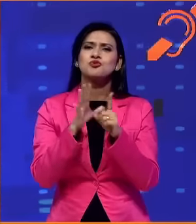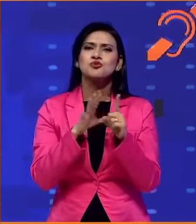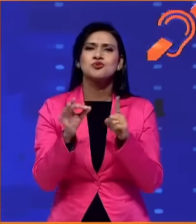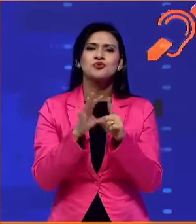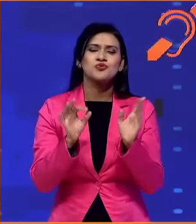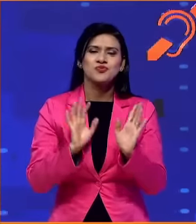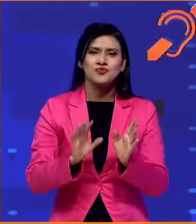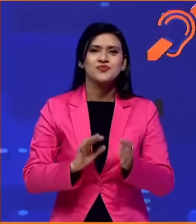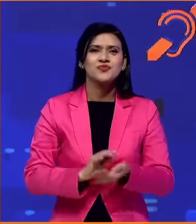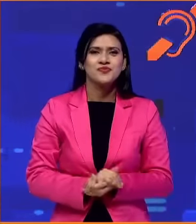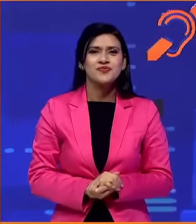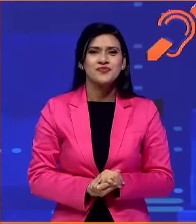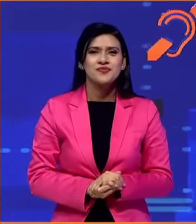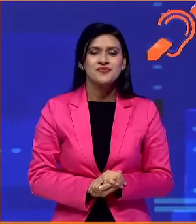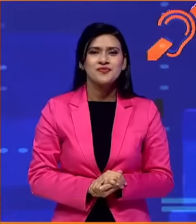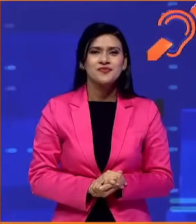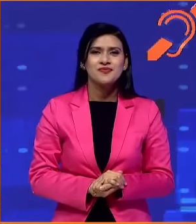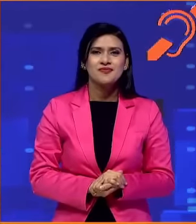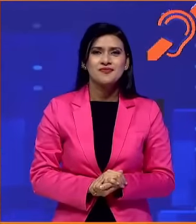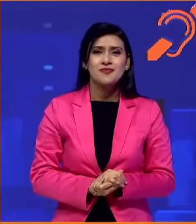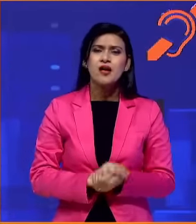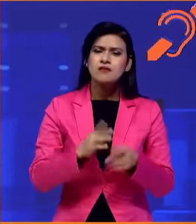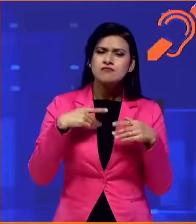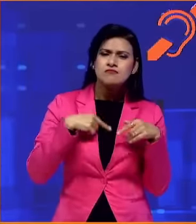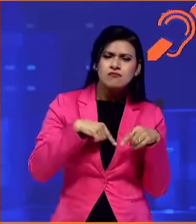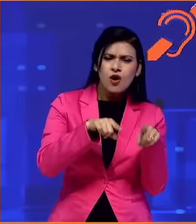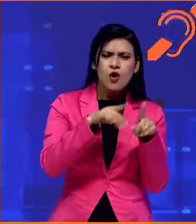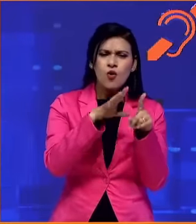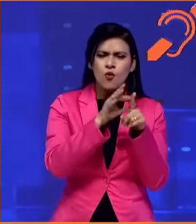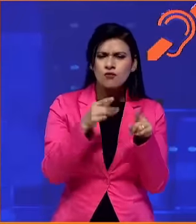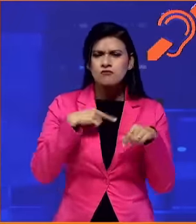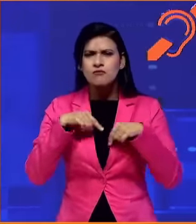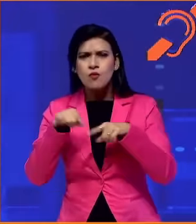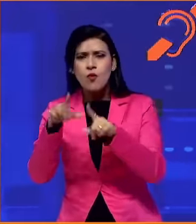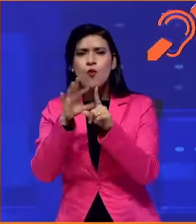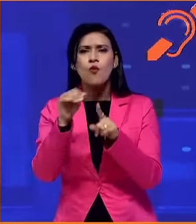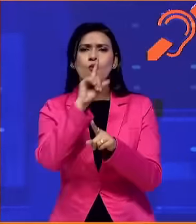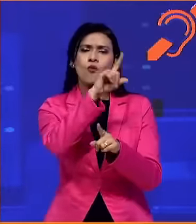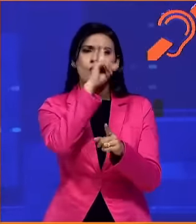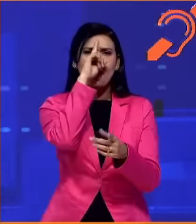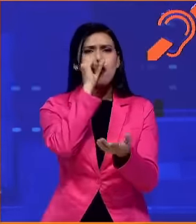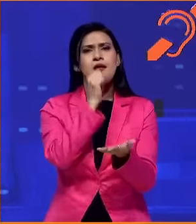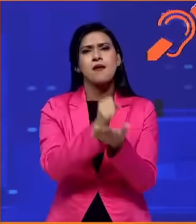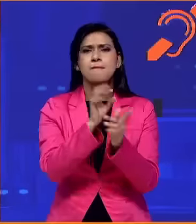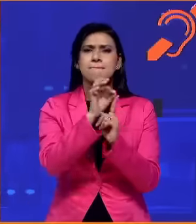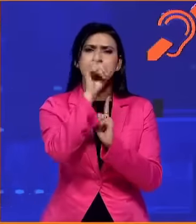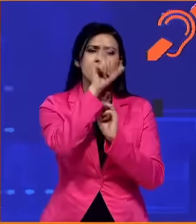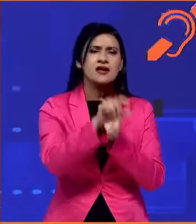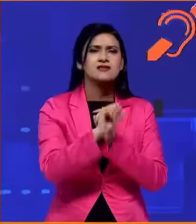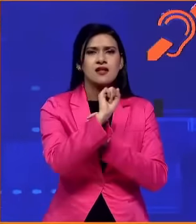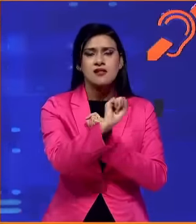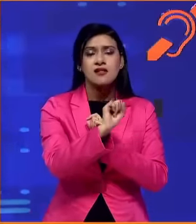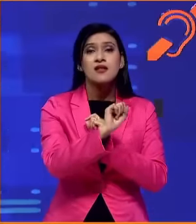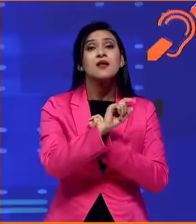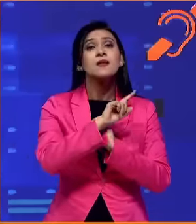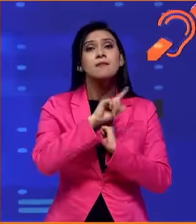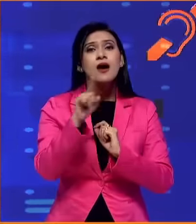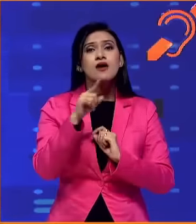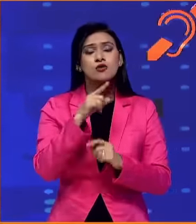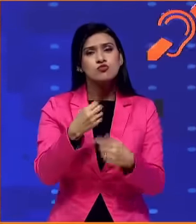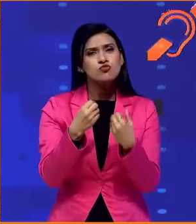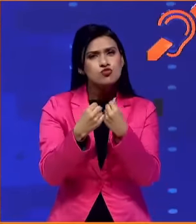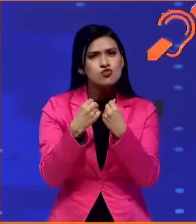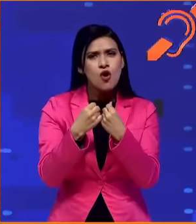औरआपकौनसारास्ताचुनतेहैंया नहींचुनतेहैं,यहआपकाव्यक्तिगतनिर्णयहै।जैसाकिआपने खुदकहा,